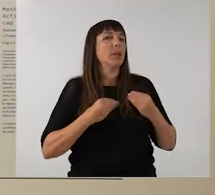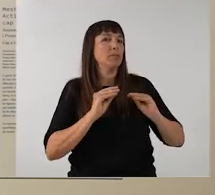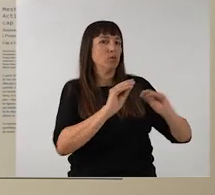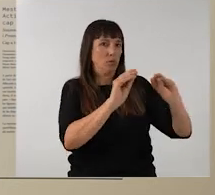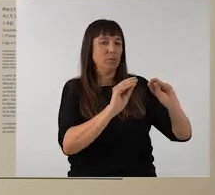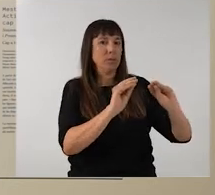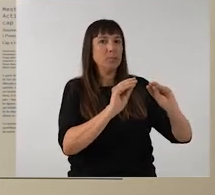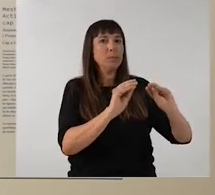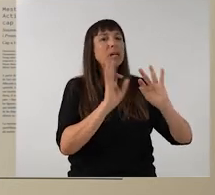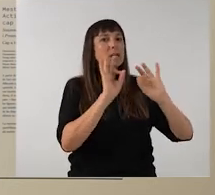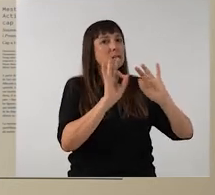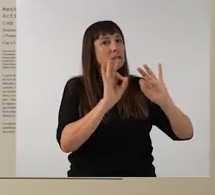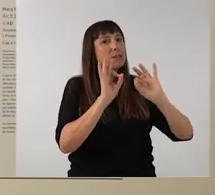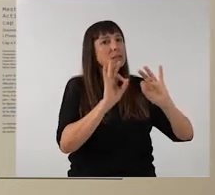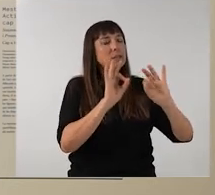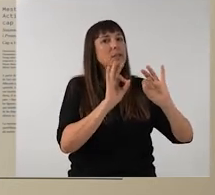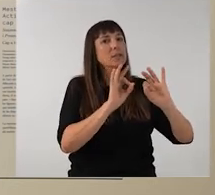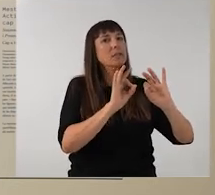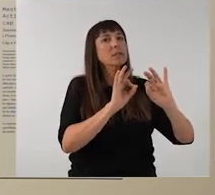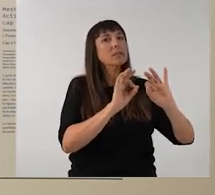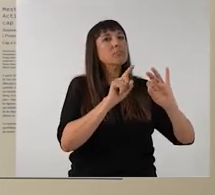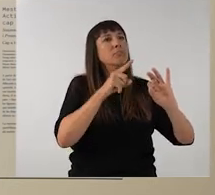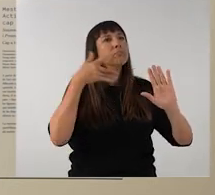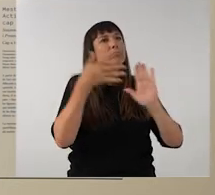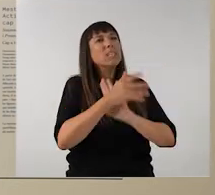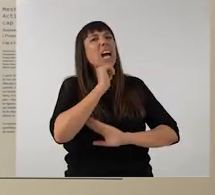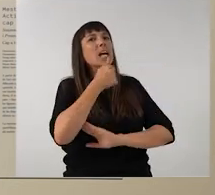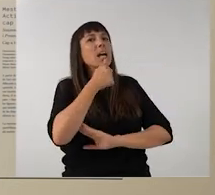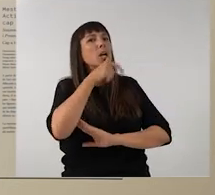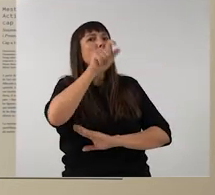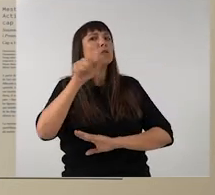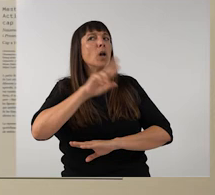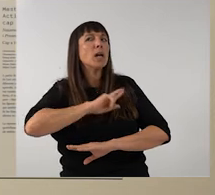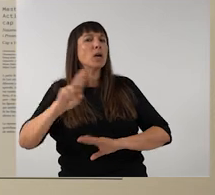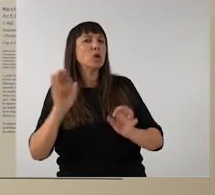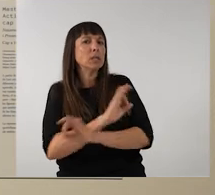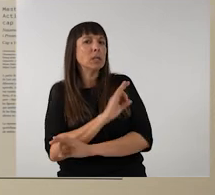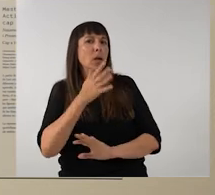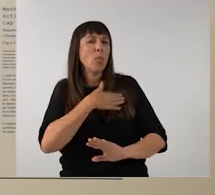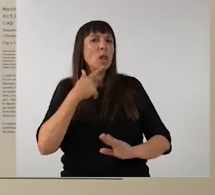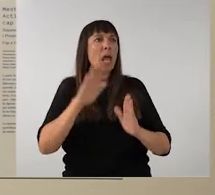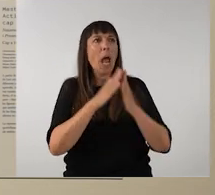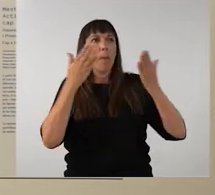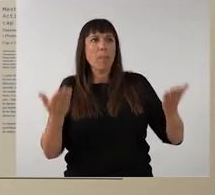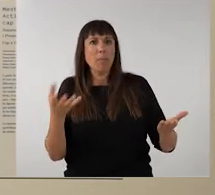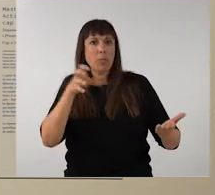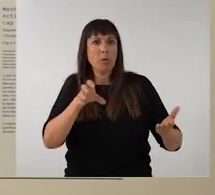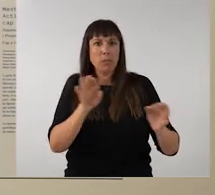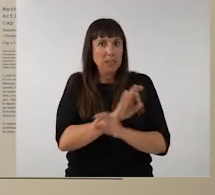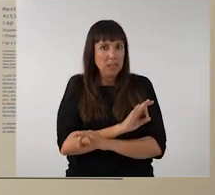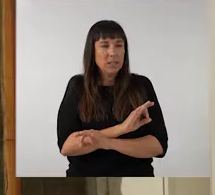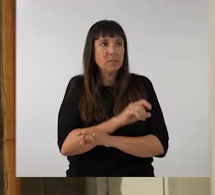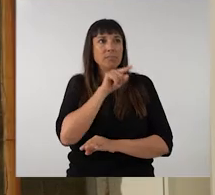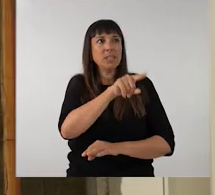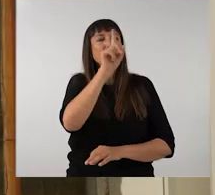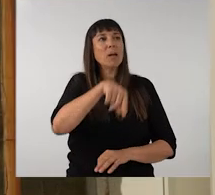que parlen de certs episodis de la seva vida. Uns episodis que, per cert, estan inspirats en els testimonis apòcrifs, perquè no formen part de la